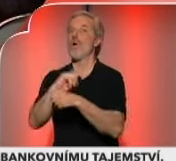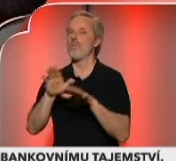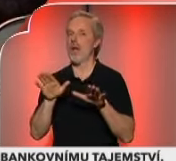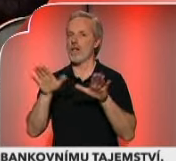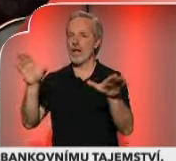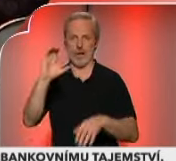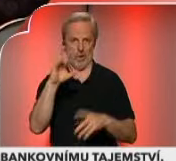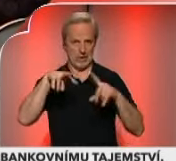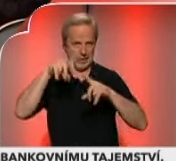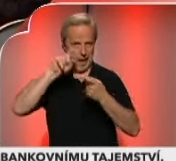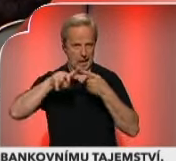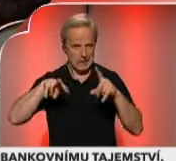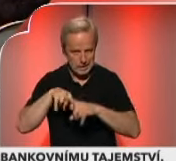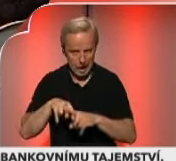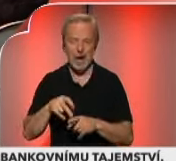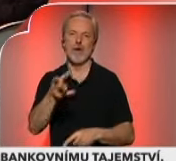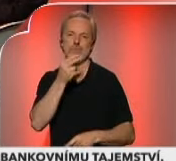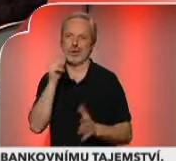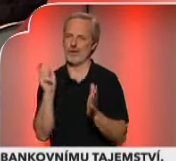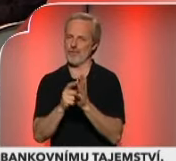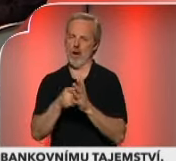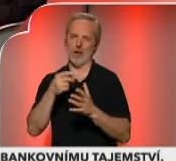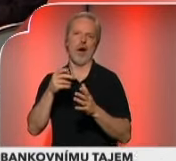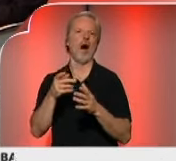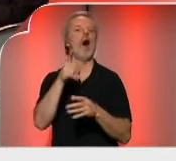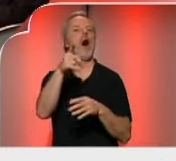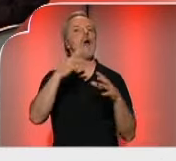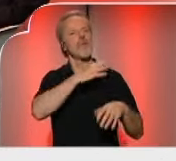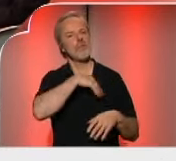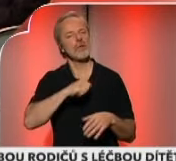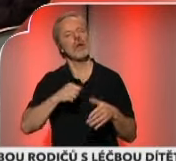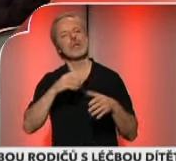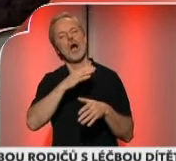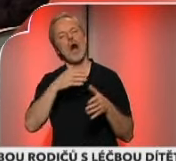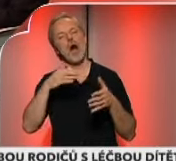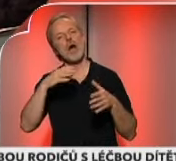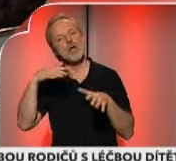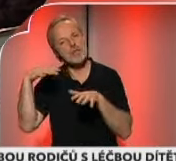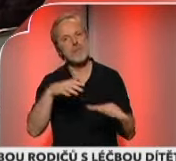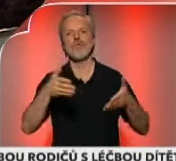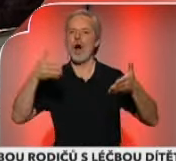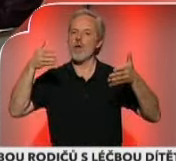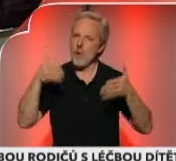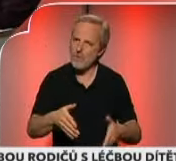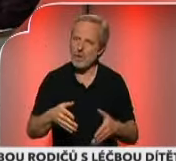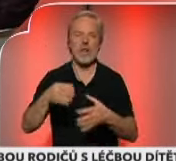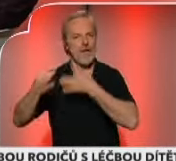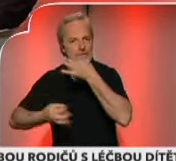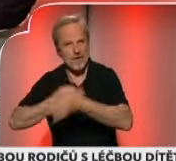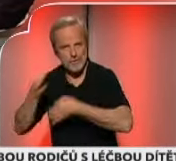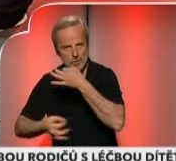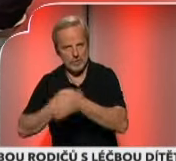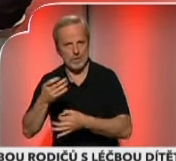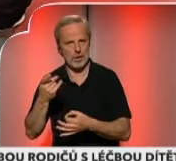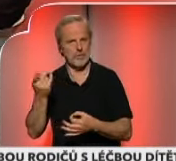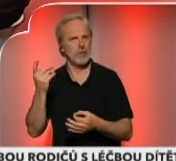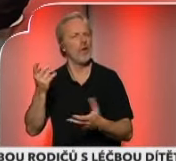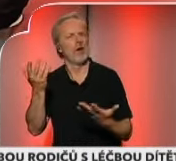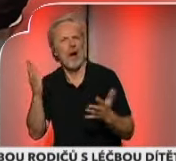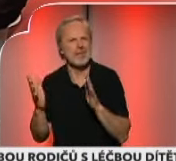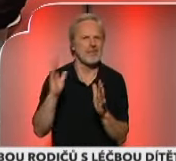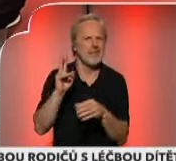obrany je podezřelá ze zneužití pravomocí na jedné straně a porušení povinností při správě cizího majetku na druhé straně jak vy budete